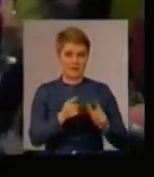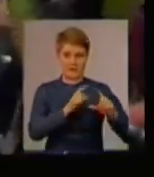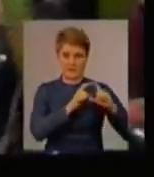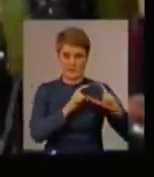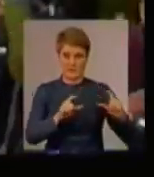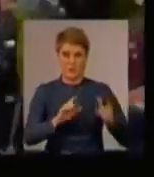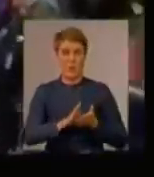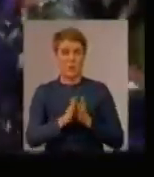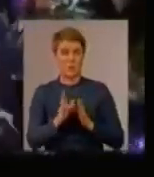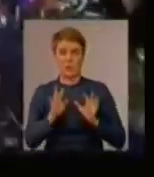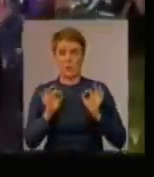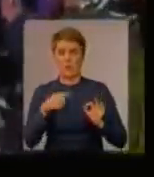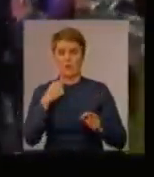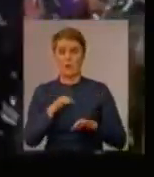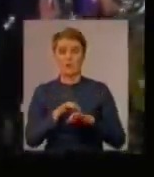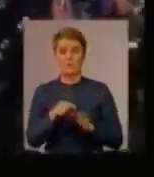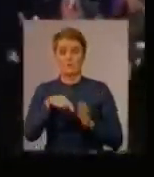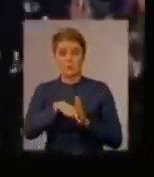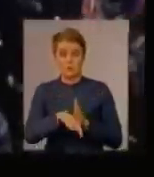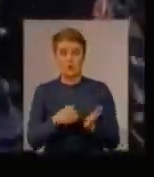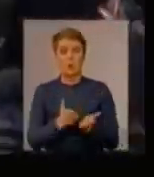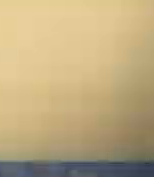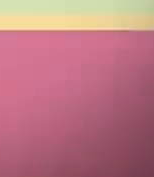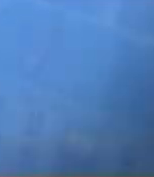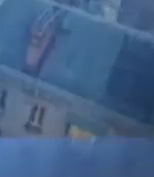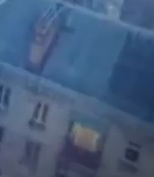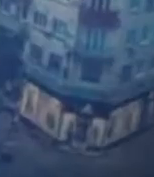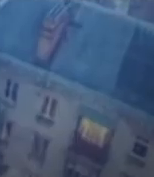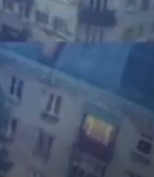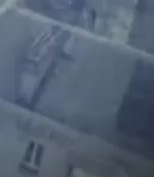коментують. Зазначають лише, що проводять внутрішнє службове розслідування.